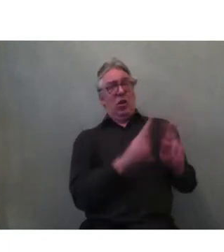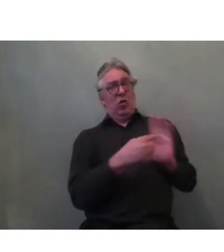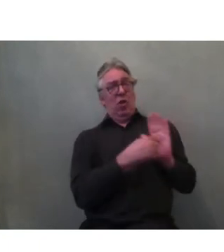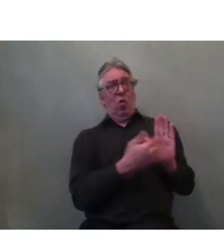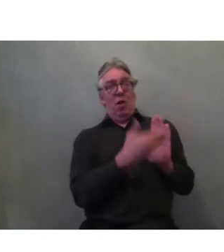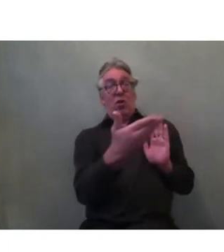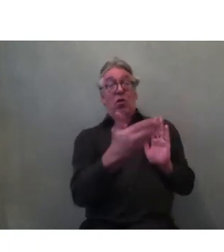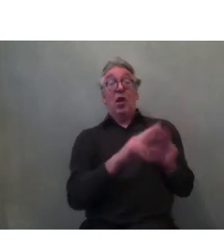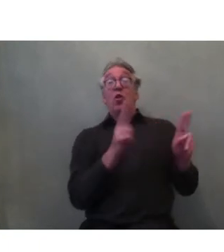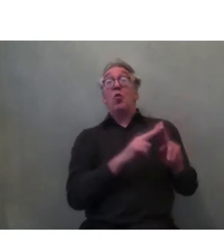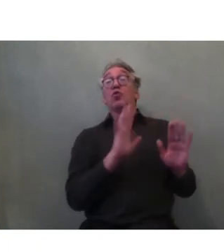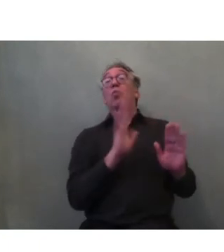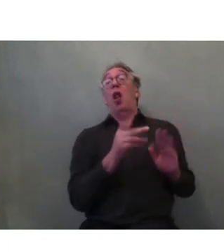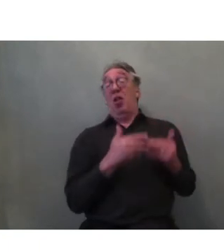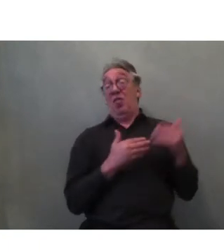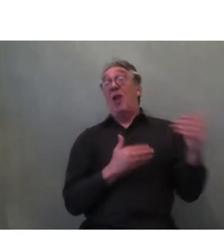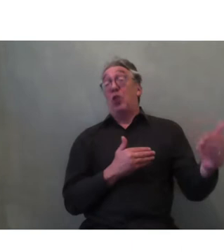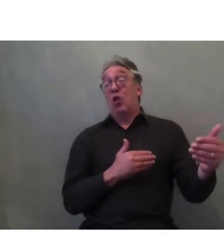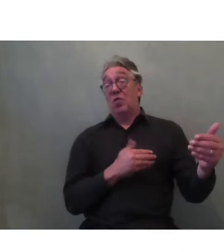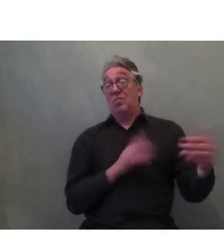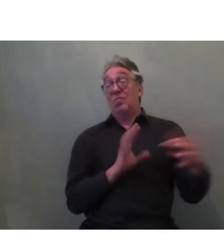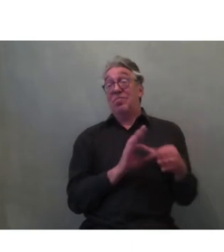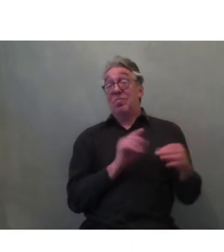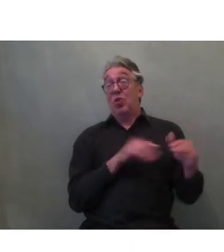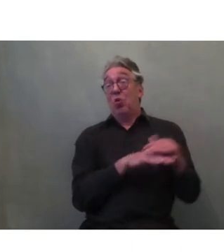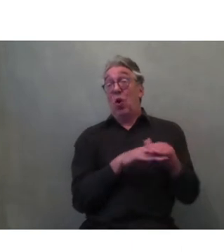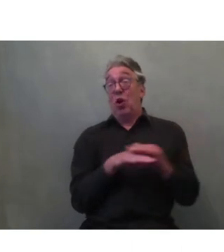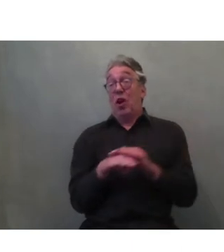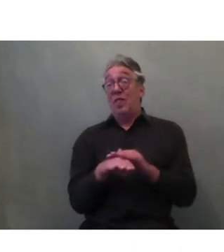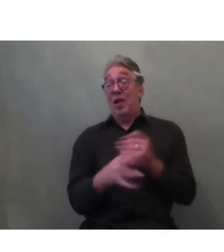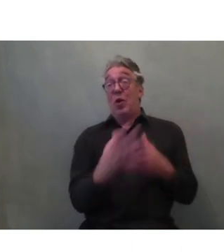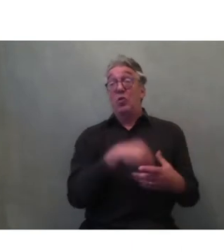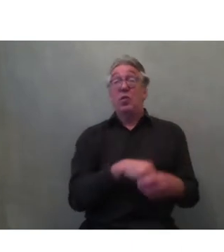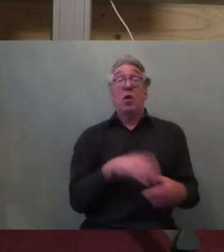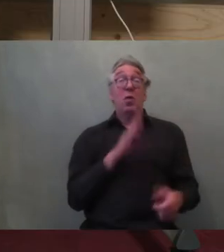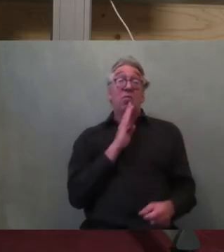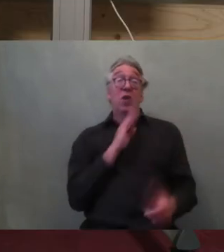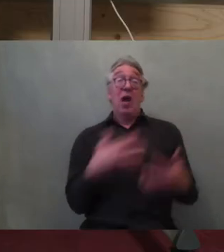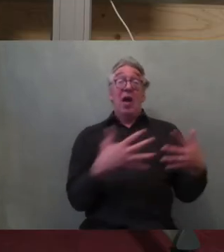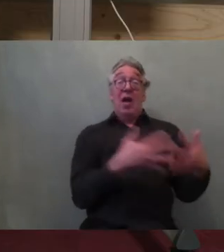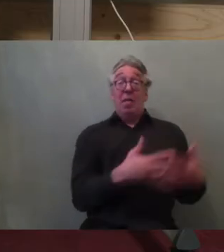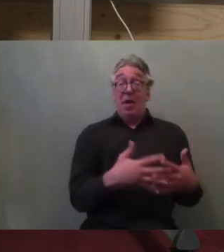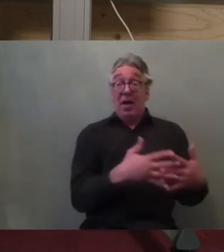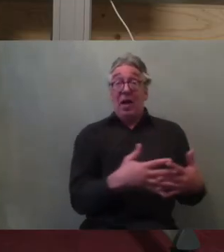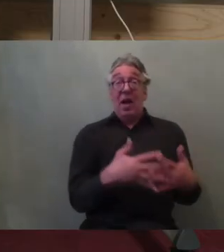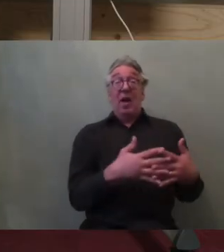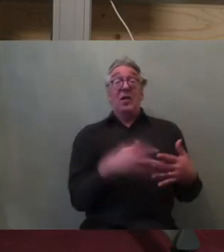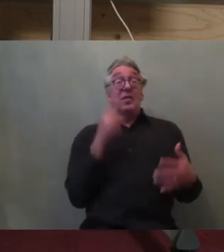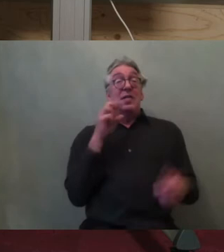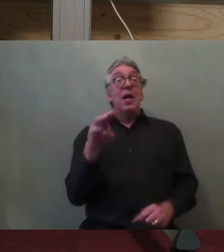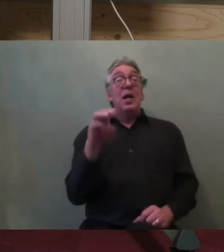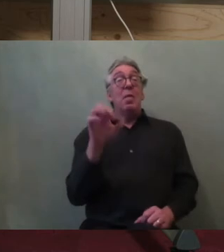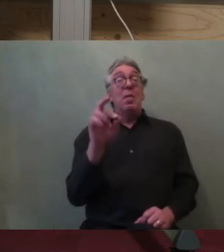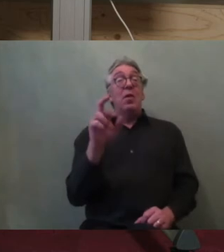al met de toegankelijkheid en inclusie. Bijvoorbeeld in de Verenigde Staten zie je het met Metropolitan Museum of Art. Daar